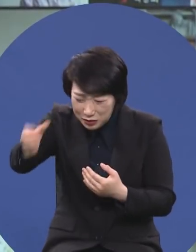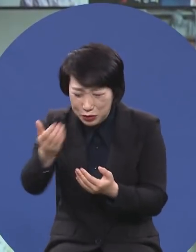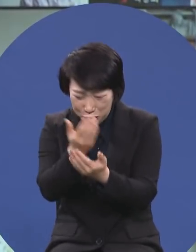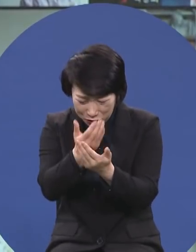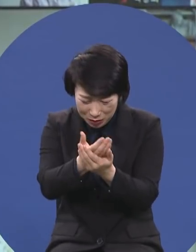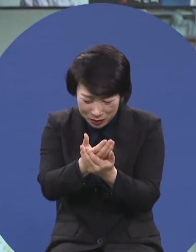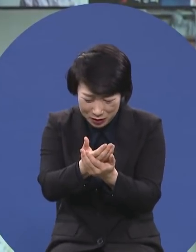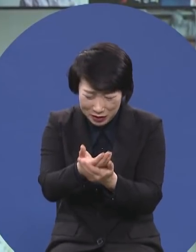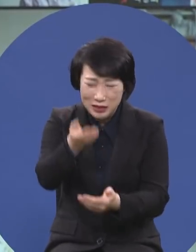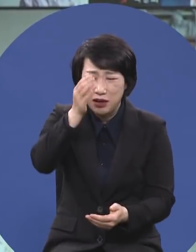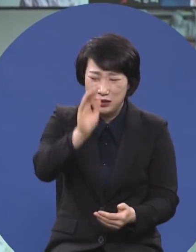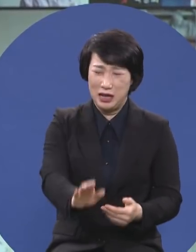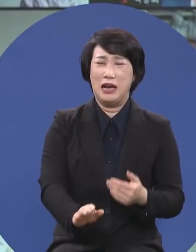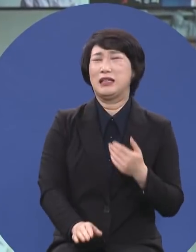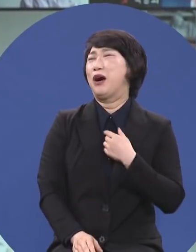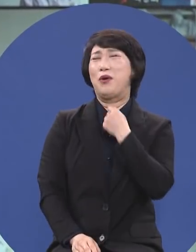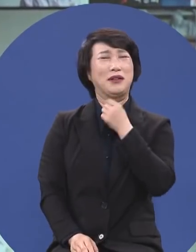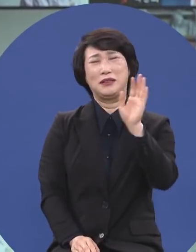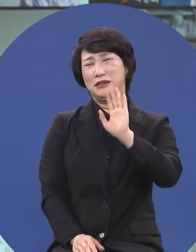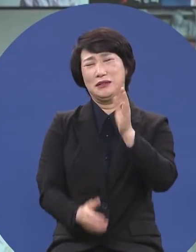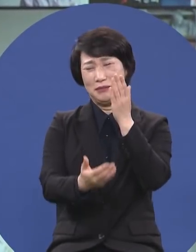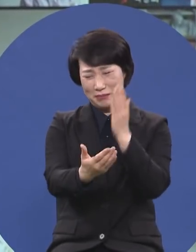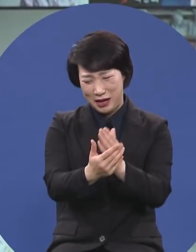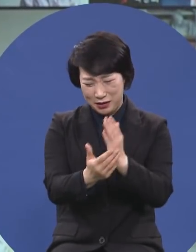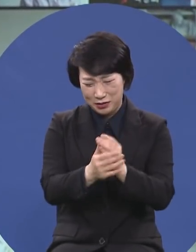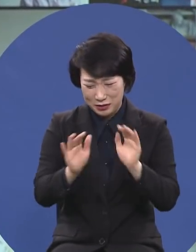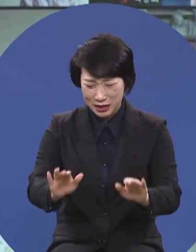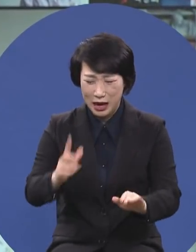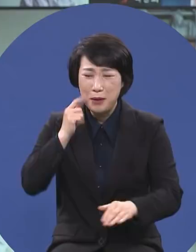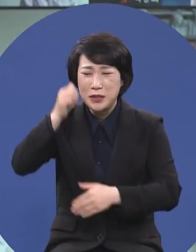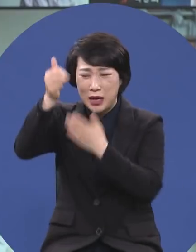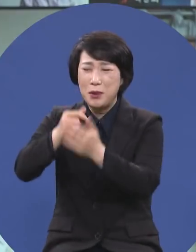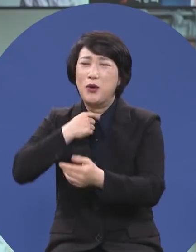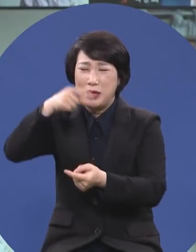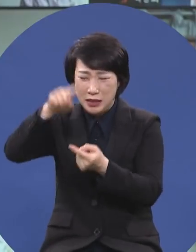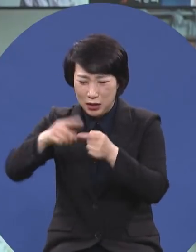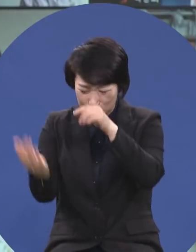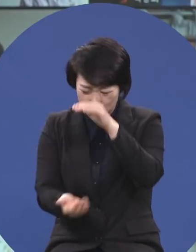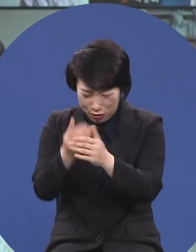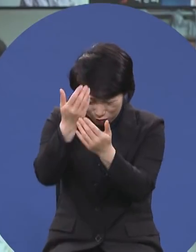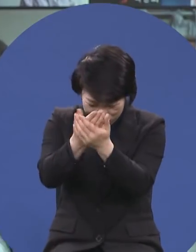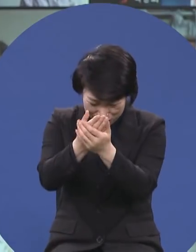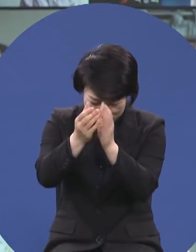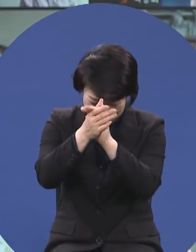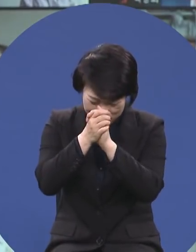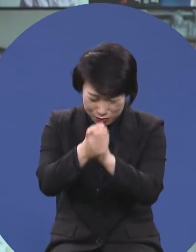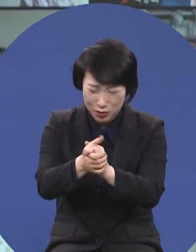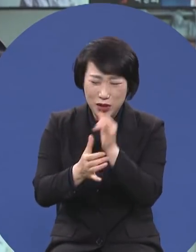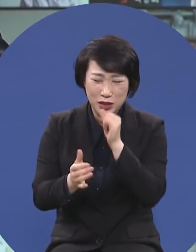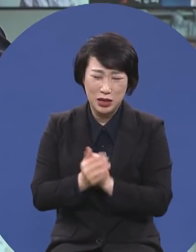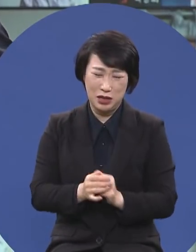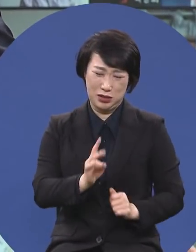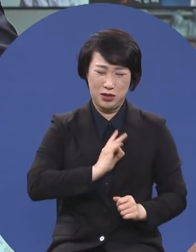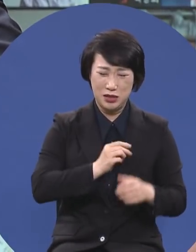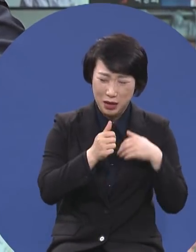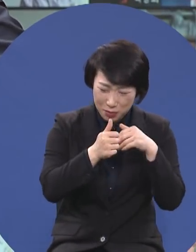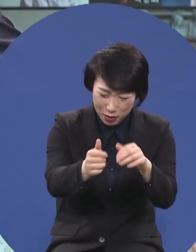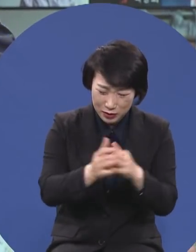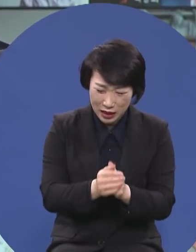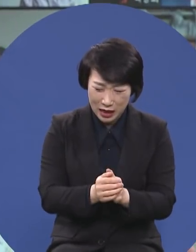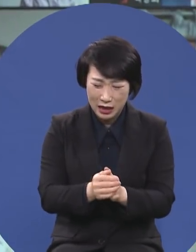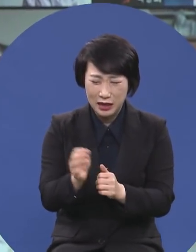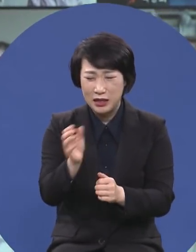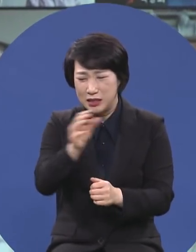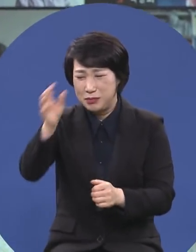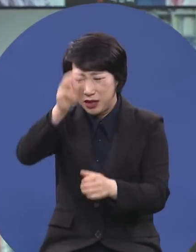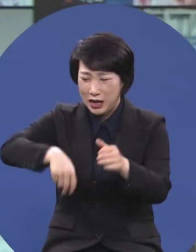지나가게 하소서. 그러한 내 원대로 마옵시고 아버지 원대로 되기를 원합니다. 선지자를 통해서